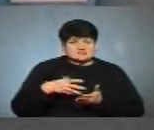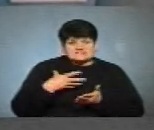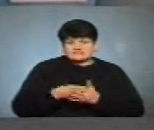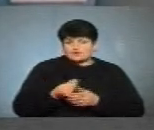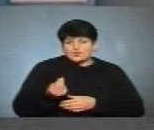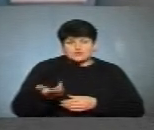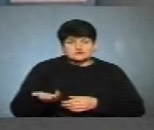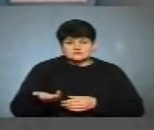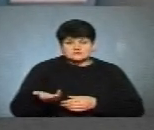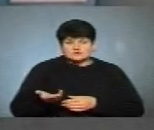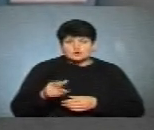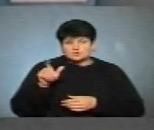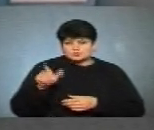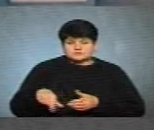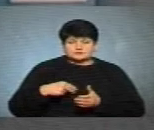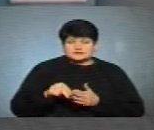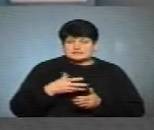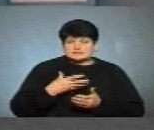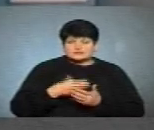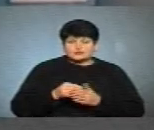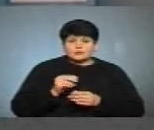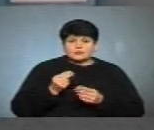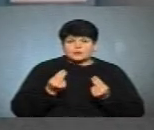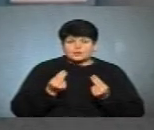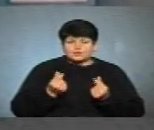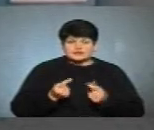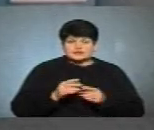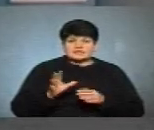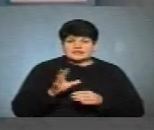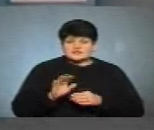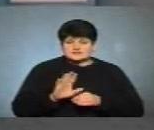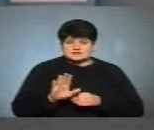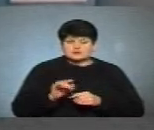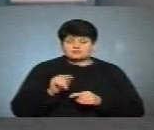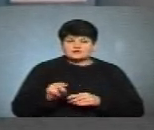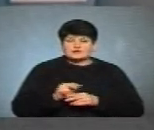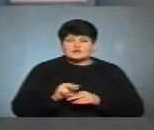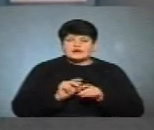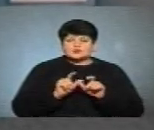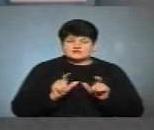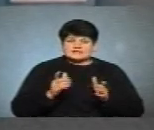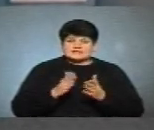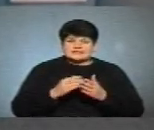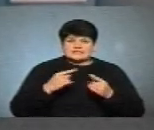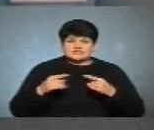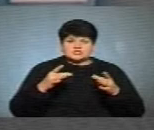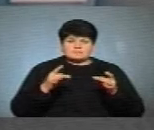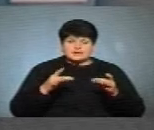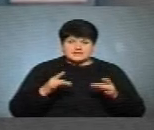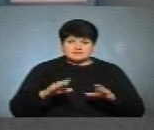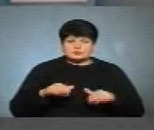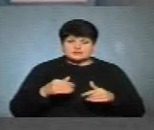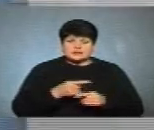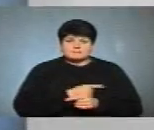кошти. Пацієнт купує за свої кошти. Але не все одно, ще не всі. Тому що в лікувальній установі є інший пакет по наданню